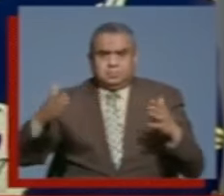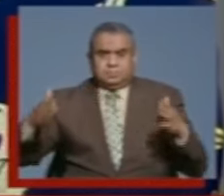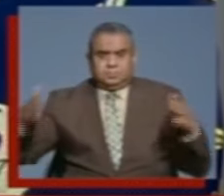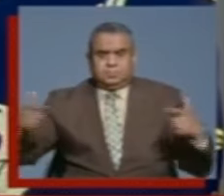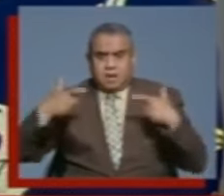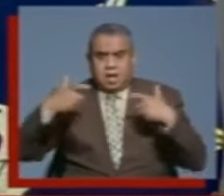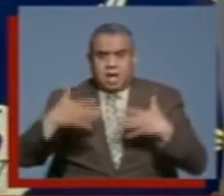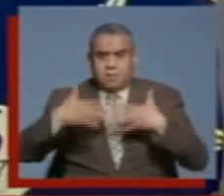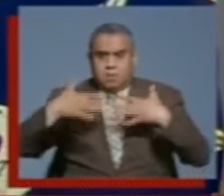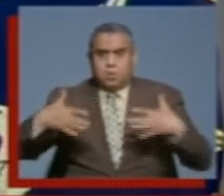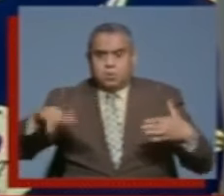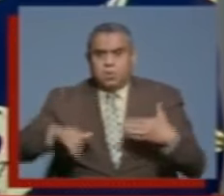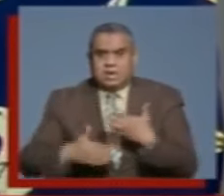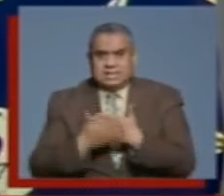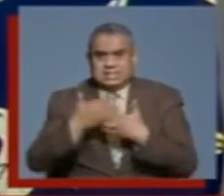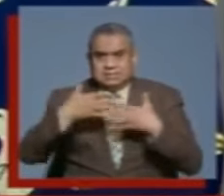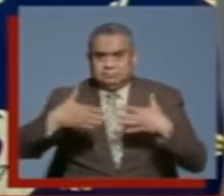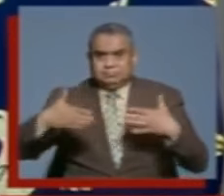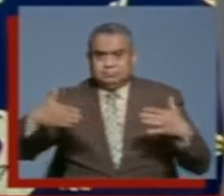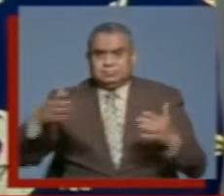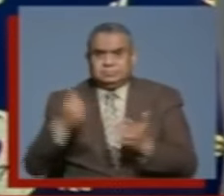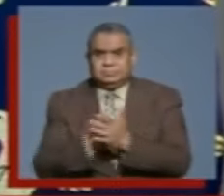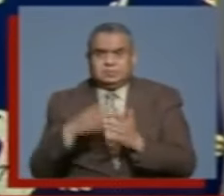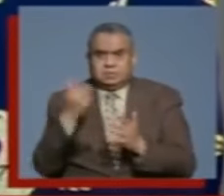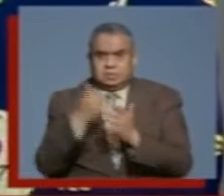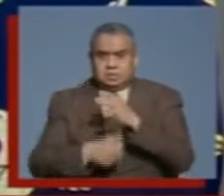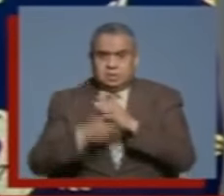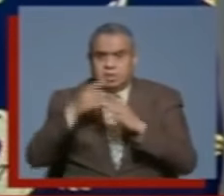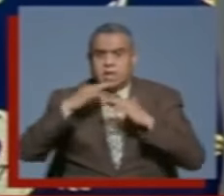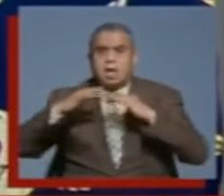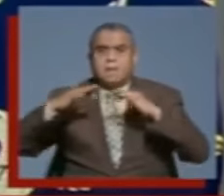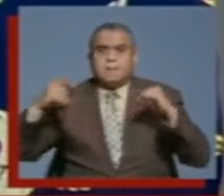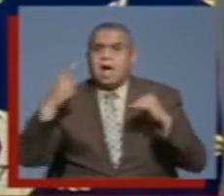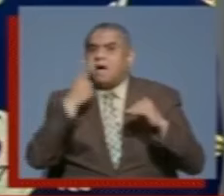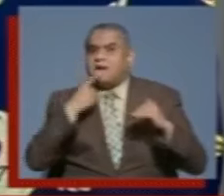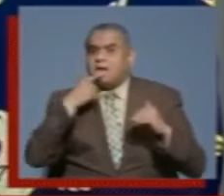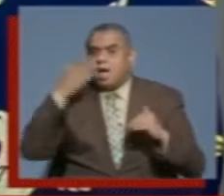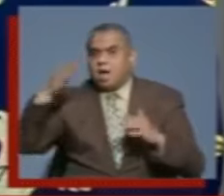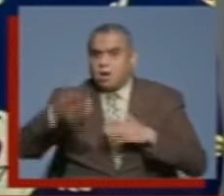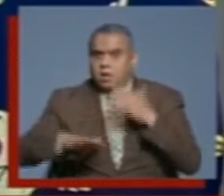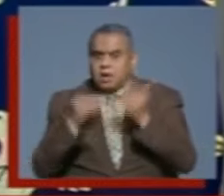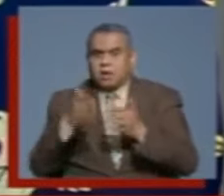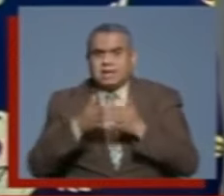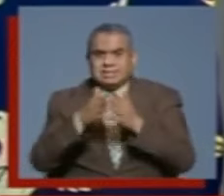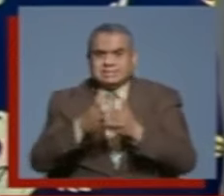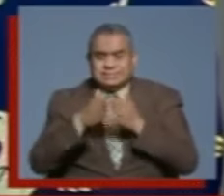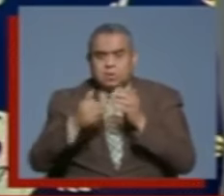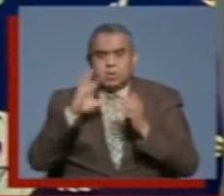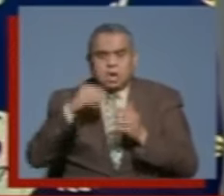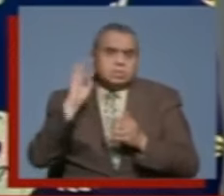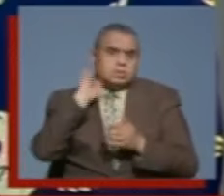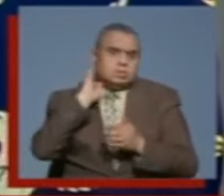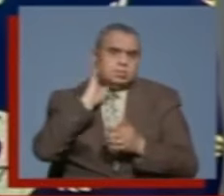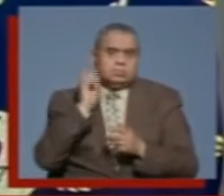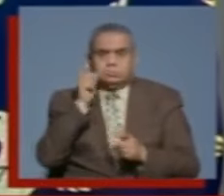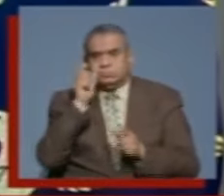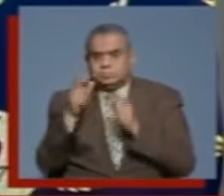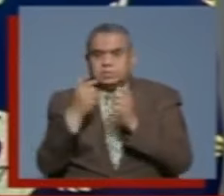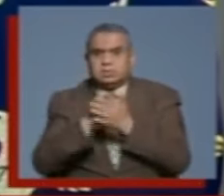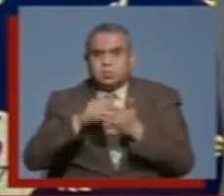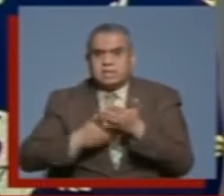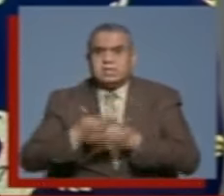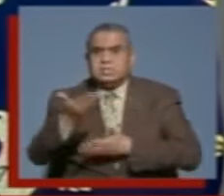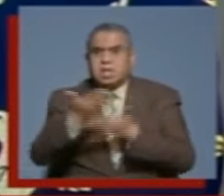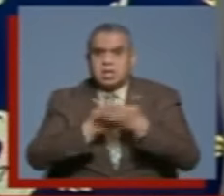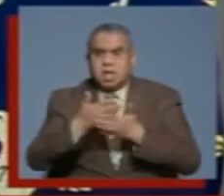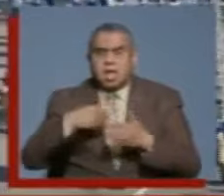انتم شفتم سلامه الملاحه في البحر الاحمر وقناه السويس وتاثير ده على التجاره الدوليه بشكل كبير،